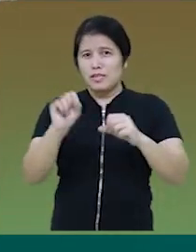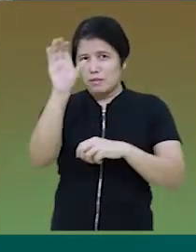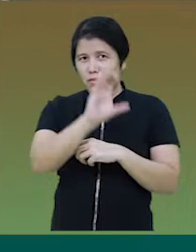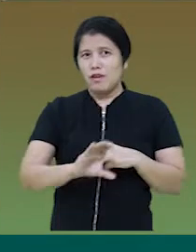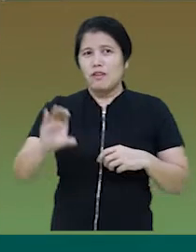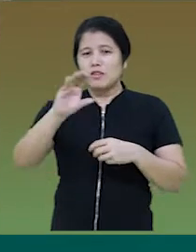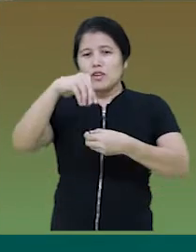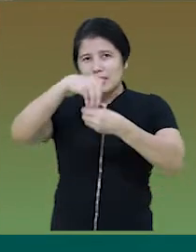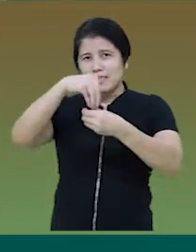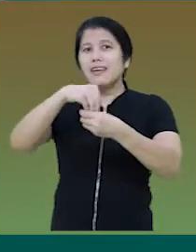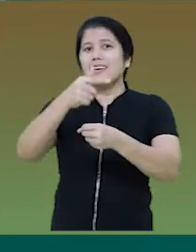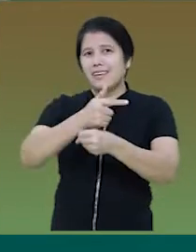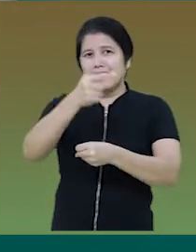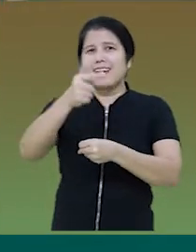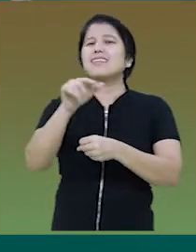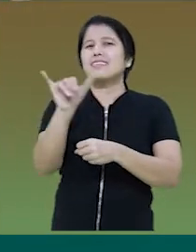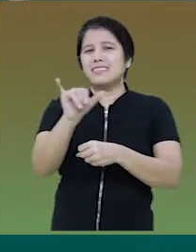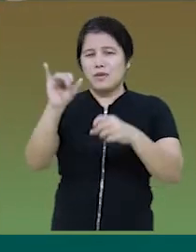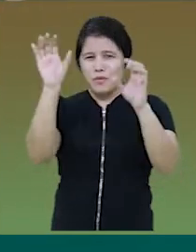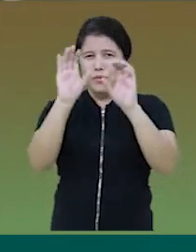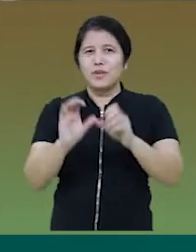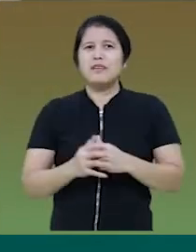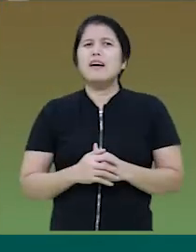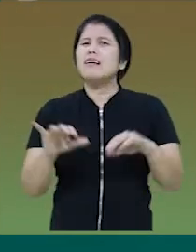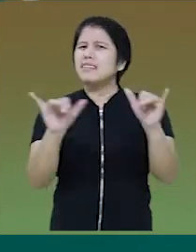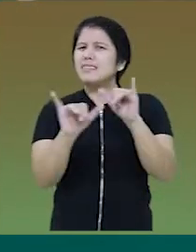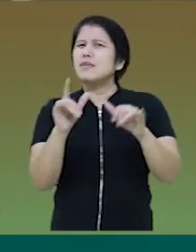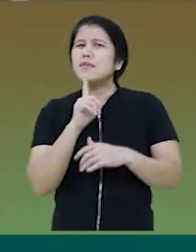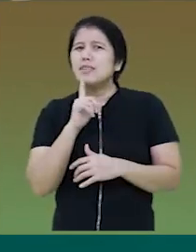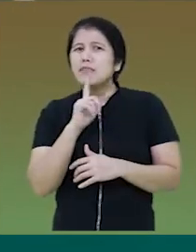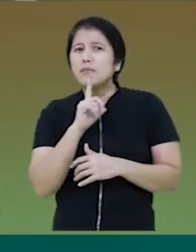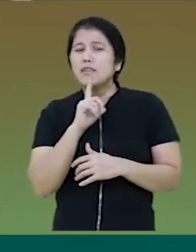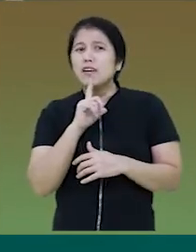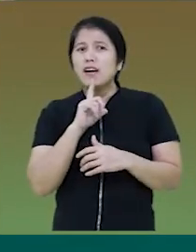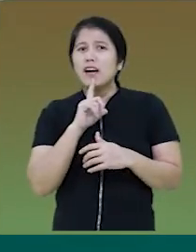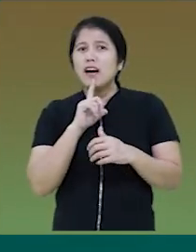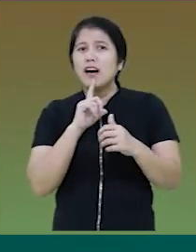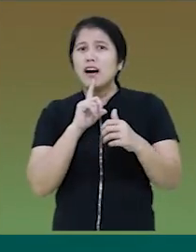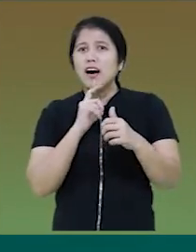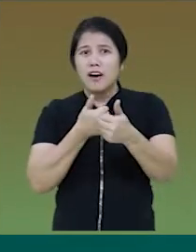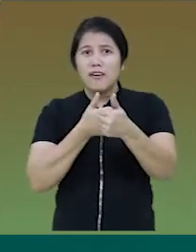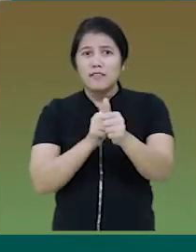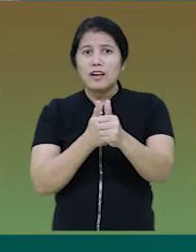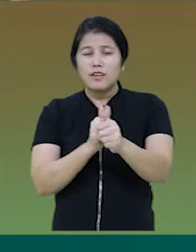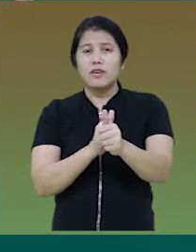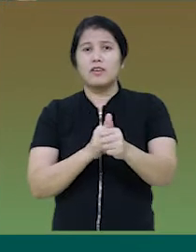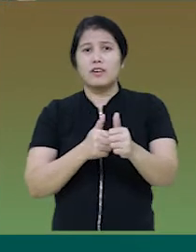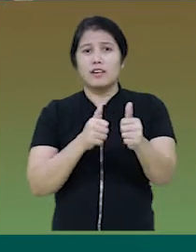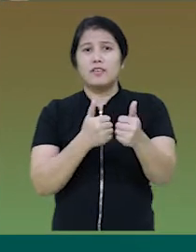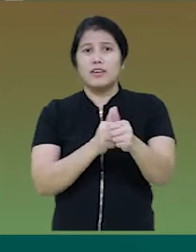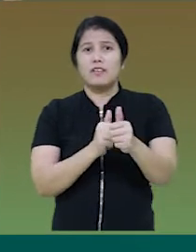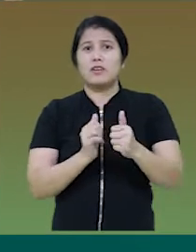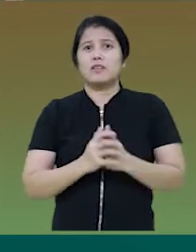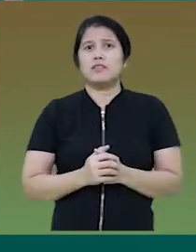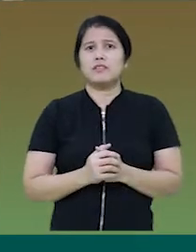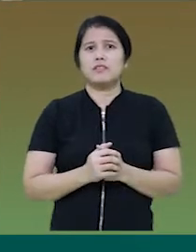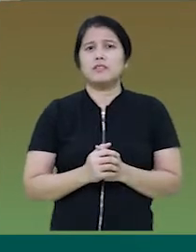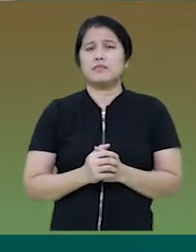ay hugis bilog din. Para po palang liquid ang gas, sinundan ng gas ang hugis ng